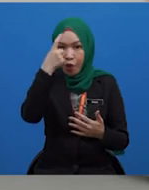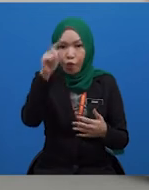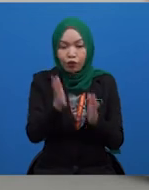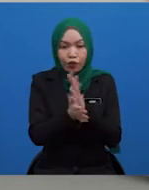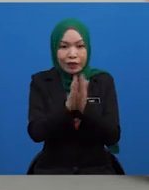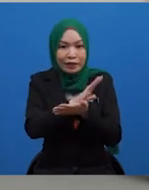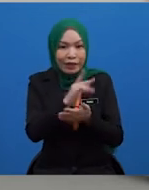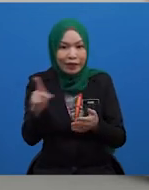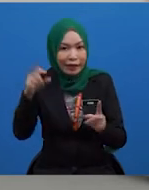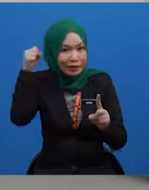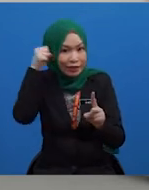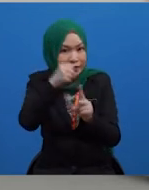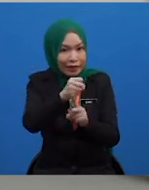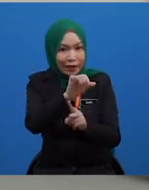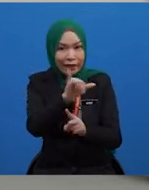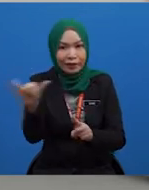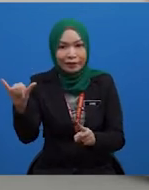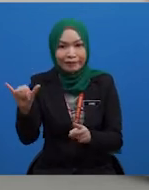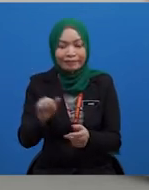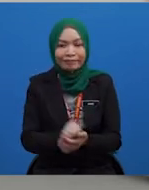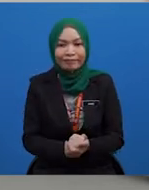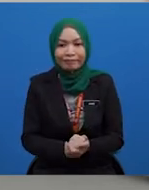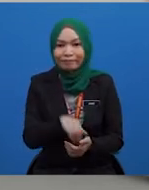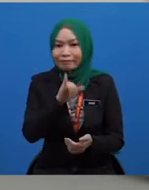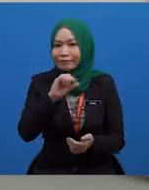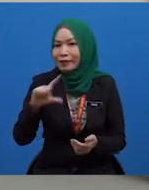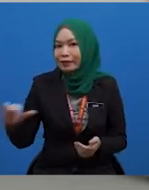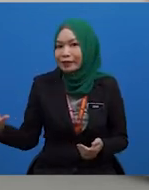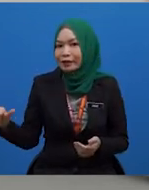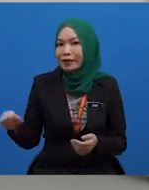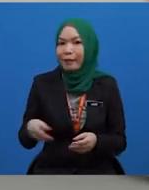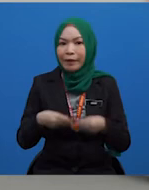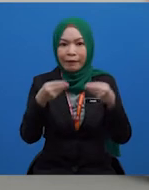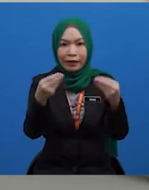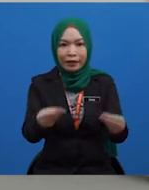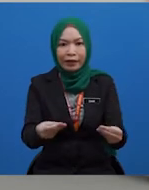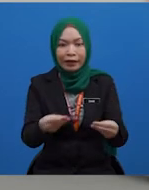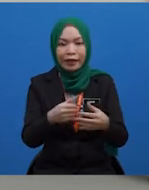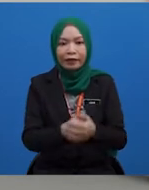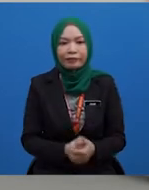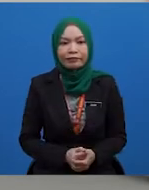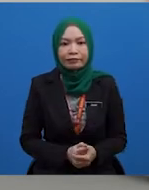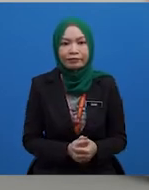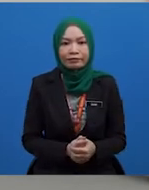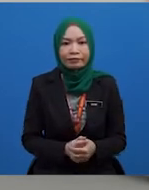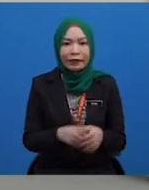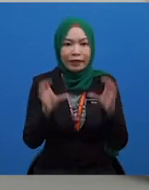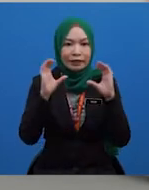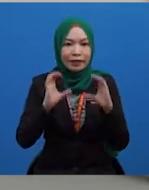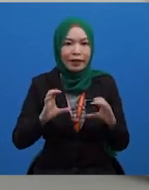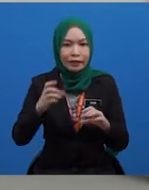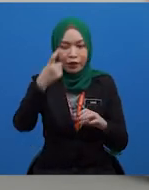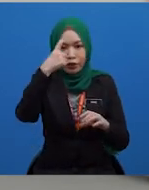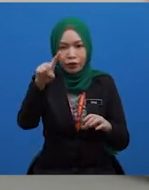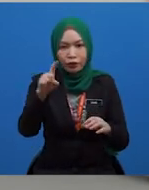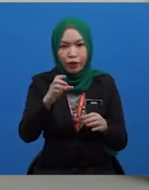penjual ataupun pemasar untuk membentuk produk yang betul, produk yang unik dan bersesuaian bagi